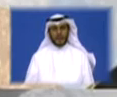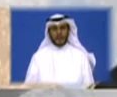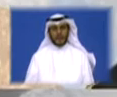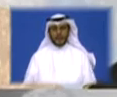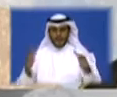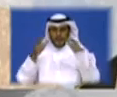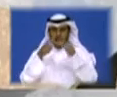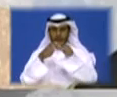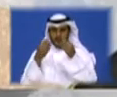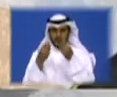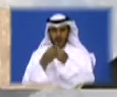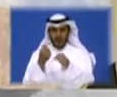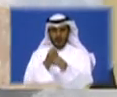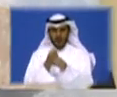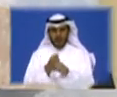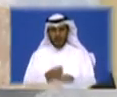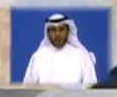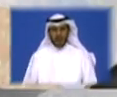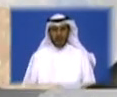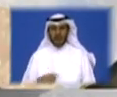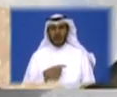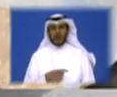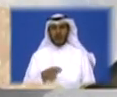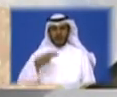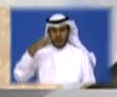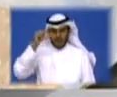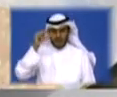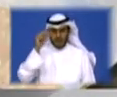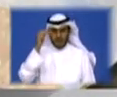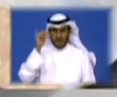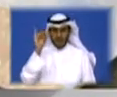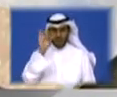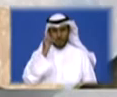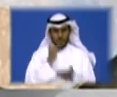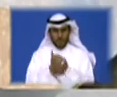يرأسها الله يشافي إن شاء الله العم دغيشم الدغيشم،